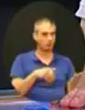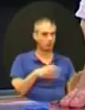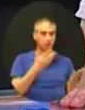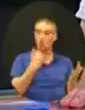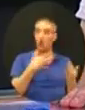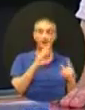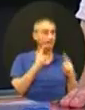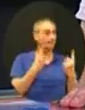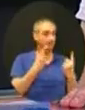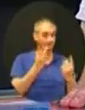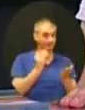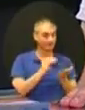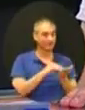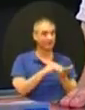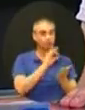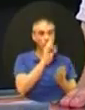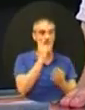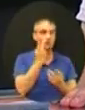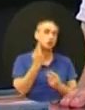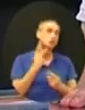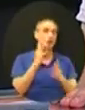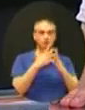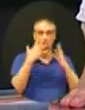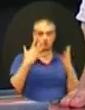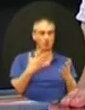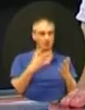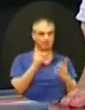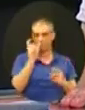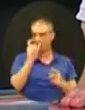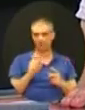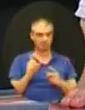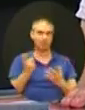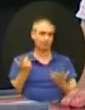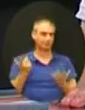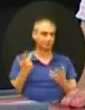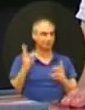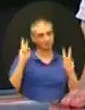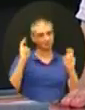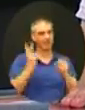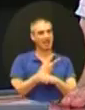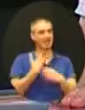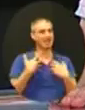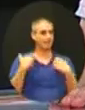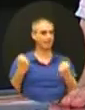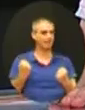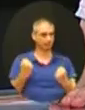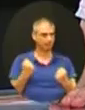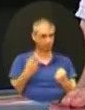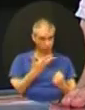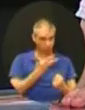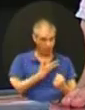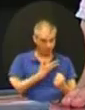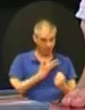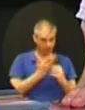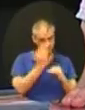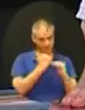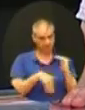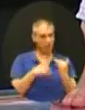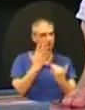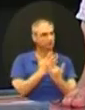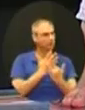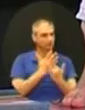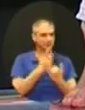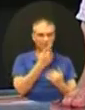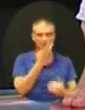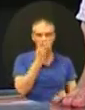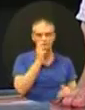שברוב המקרים הצרכים שלו אפילו יותר גדולים מאשר לבן אדם הרגיל הבריא, יקבל פחות מחצי. היום